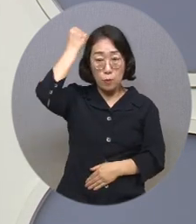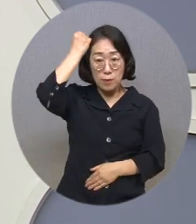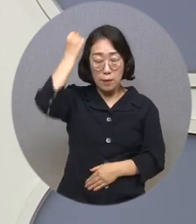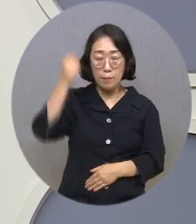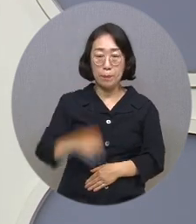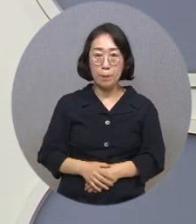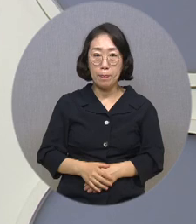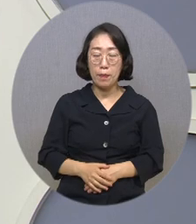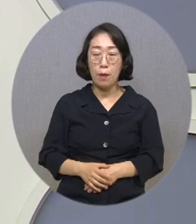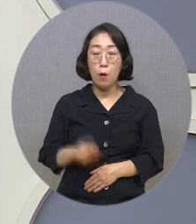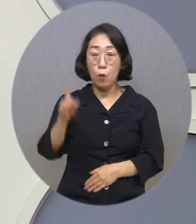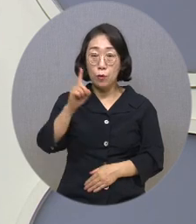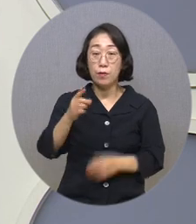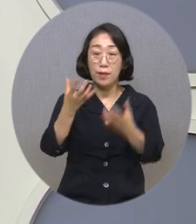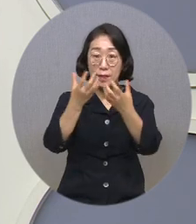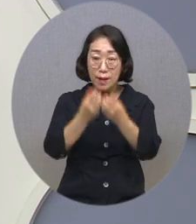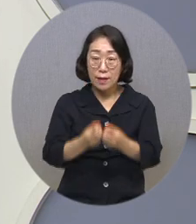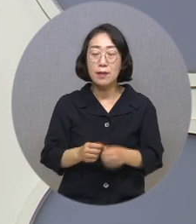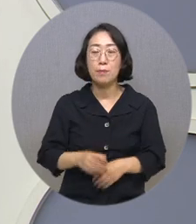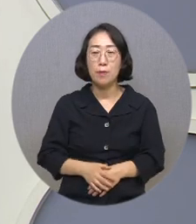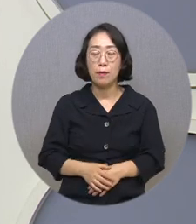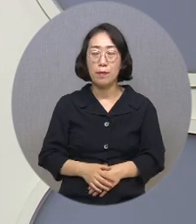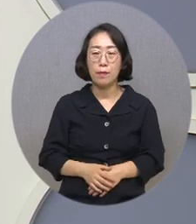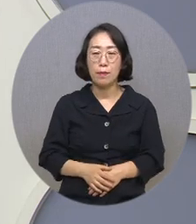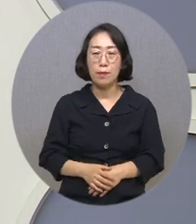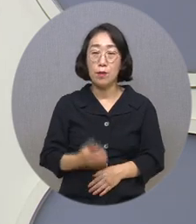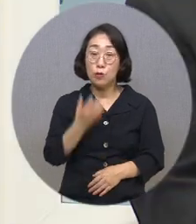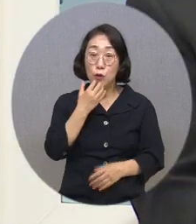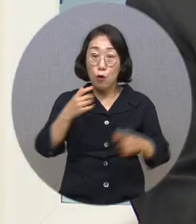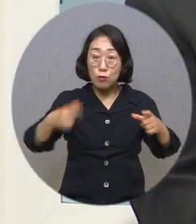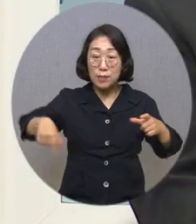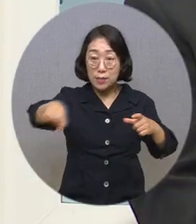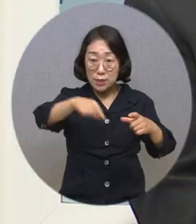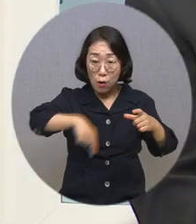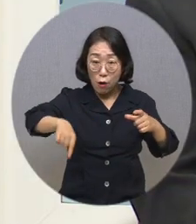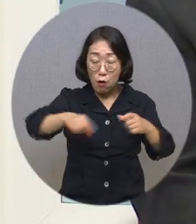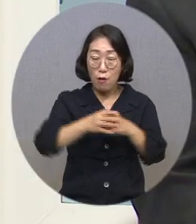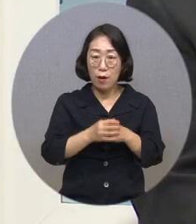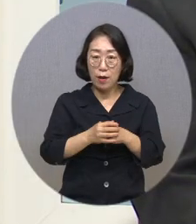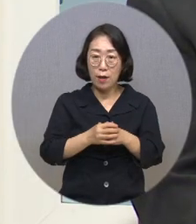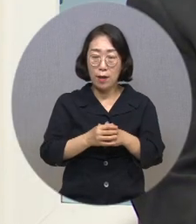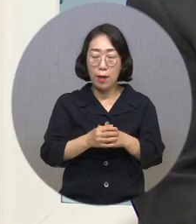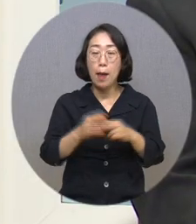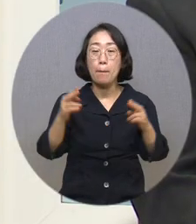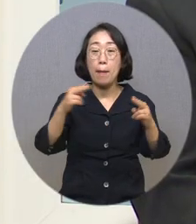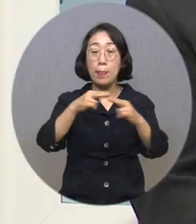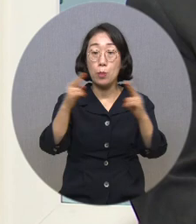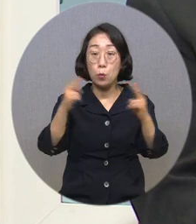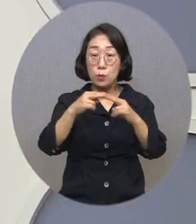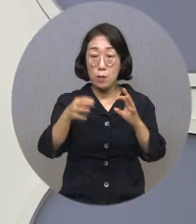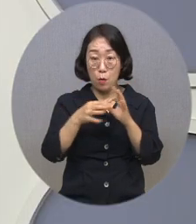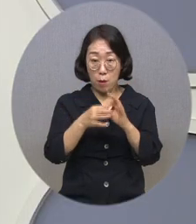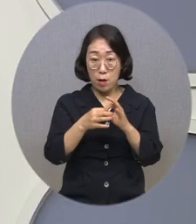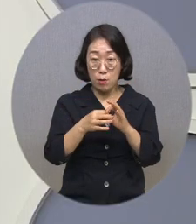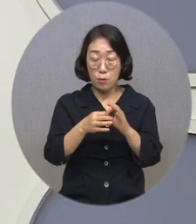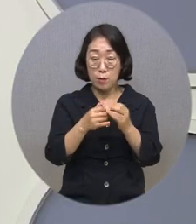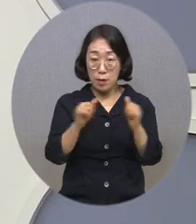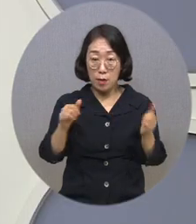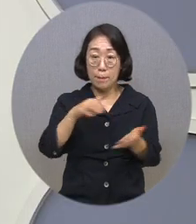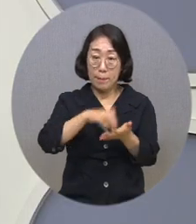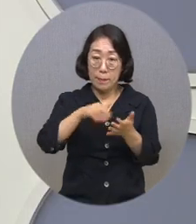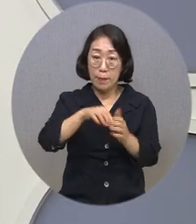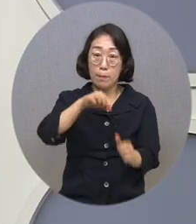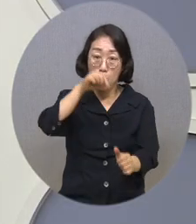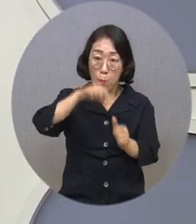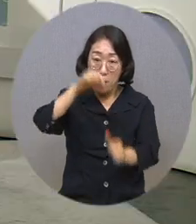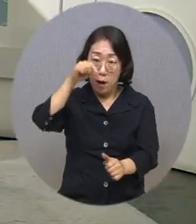A 대학은 우리가 반도체 인력을 몇 명을 뽑겠다 하겠다. 대신에 거기에